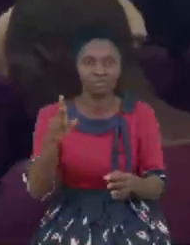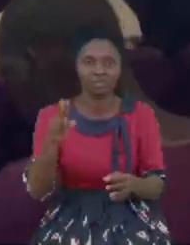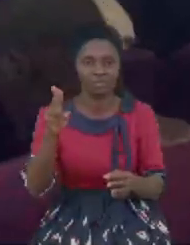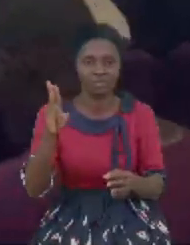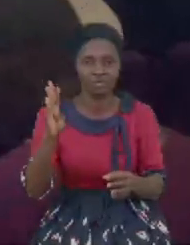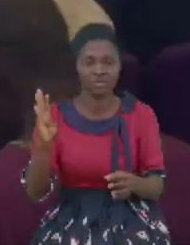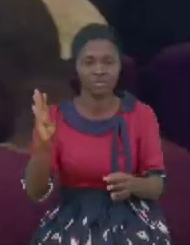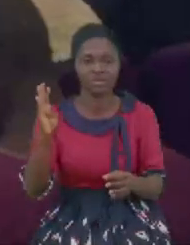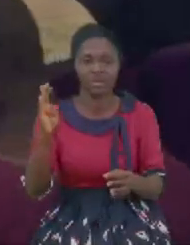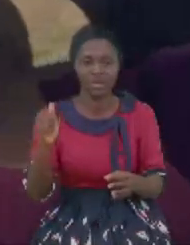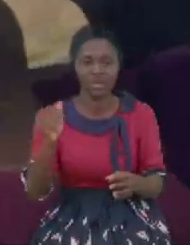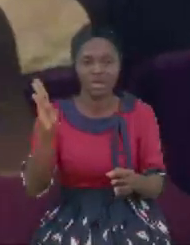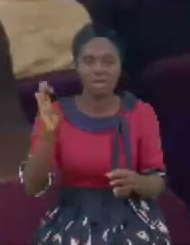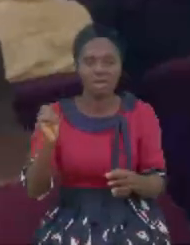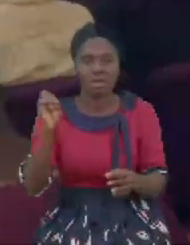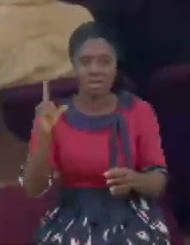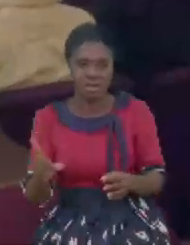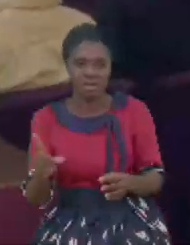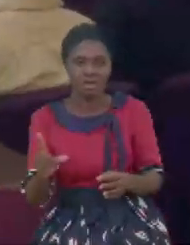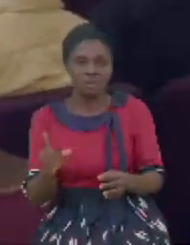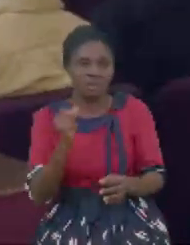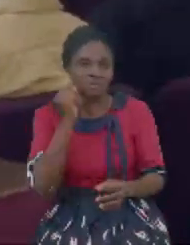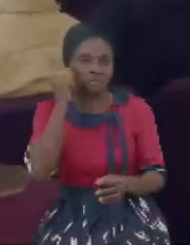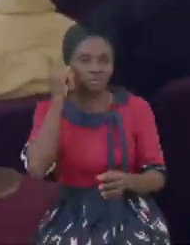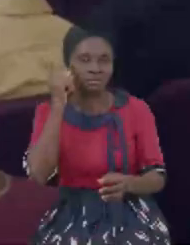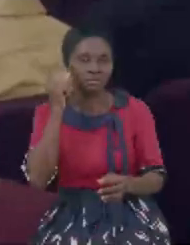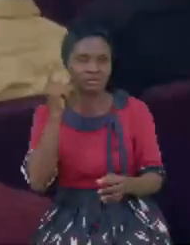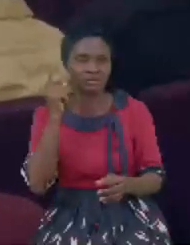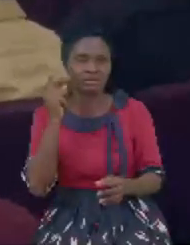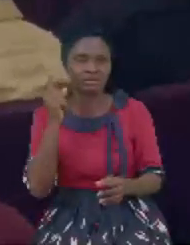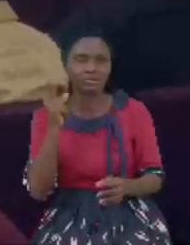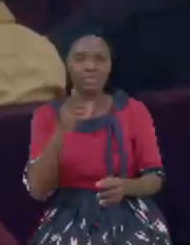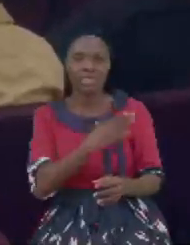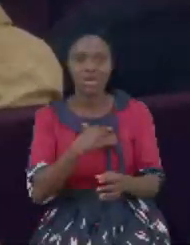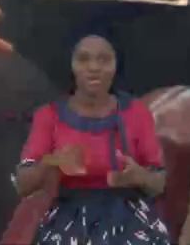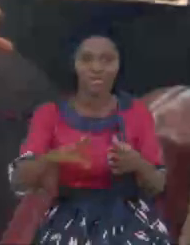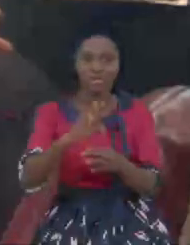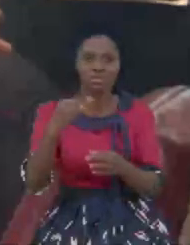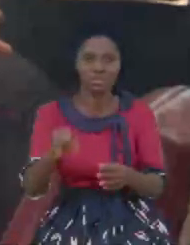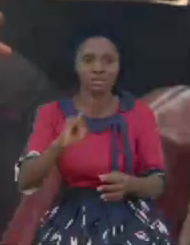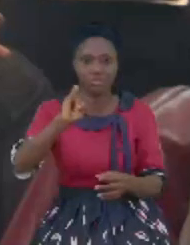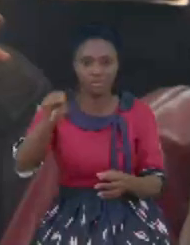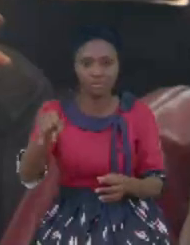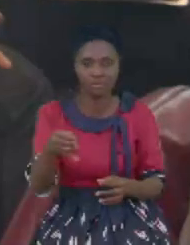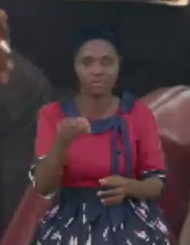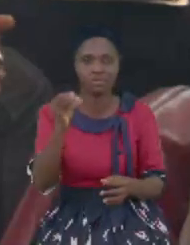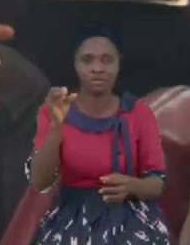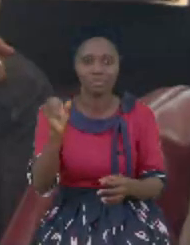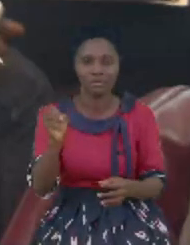fils de Shealtiel, gouverneur de Juda, et l'esprit de Josué.